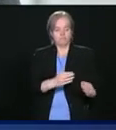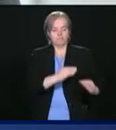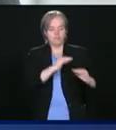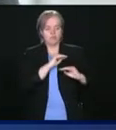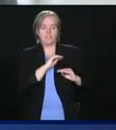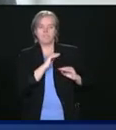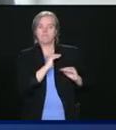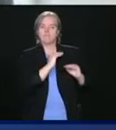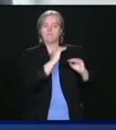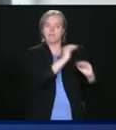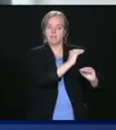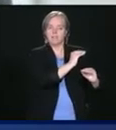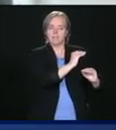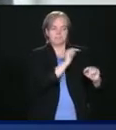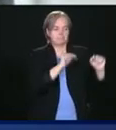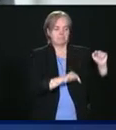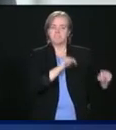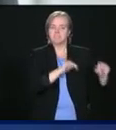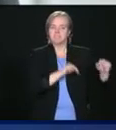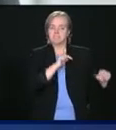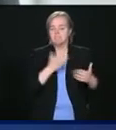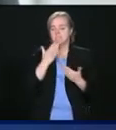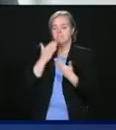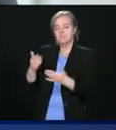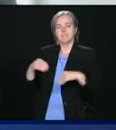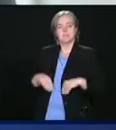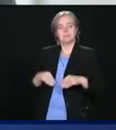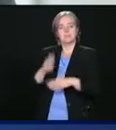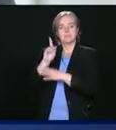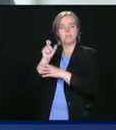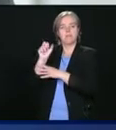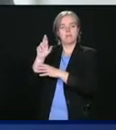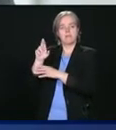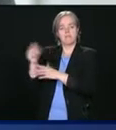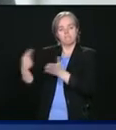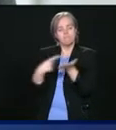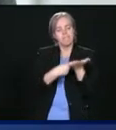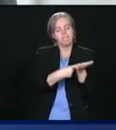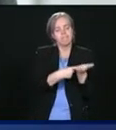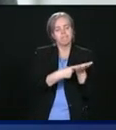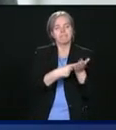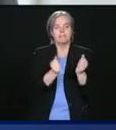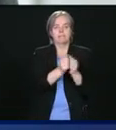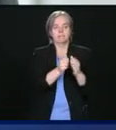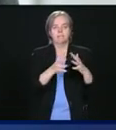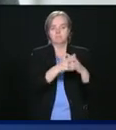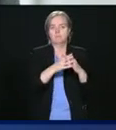frontière. Et je veux remercier le ministre Blair d'avoir mené ces discussions avec les États-Unis.